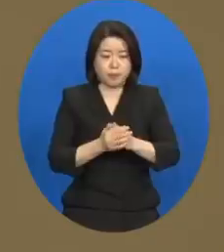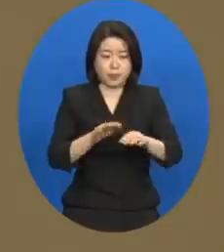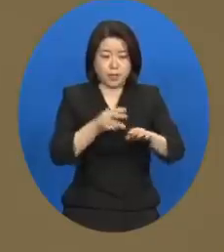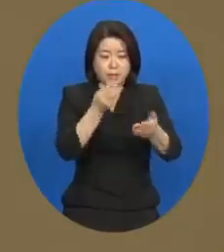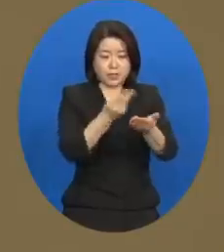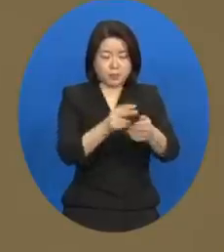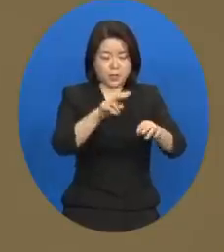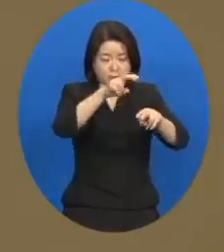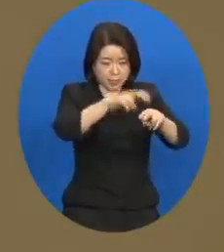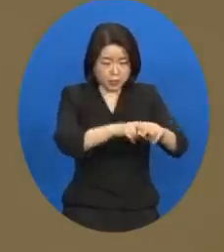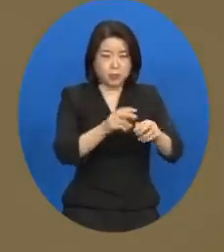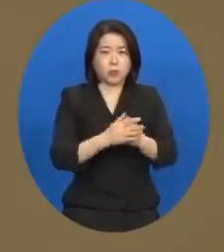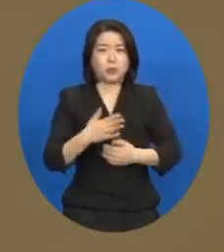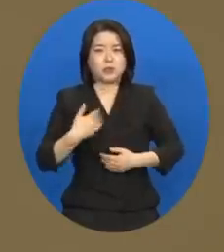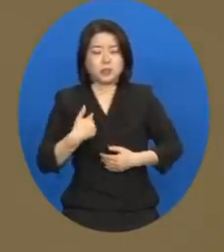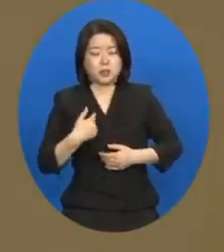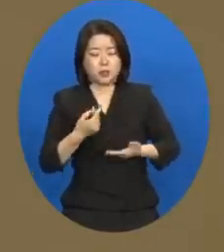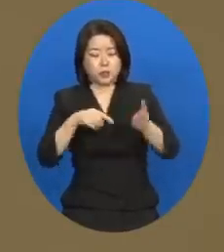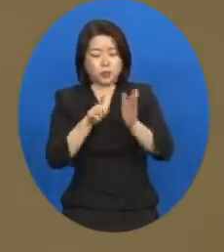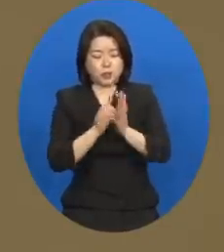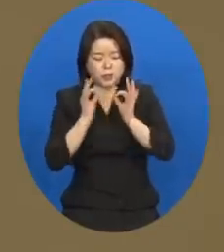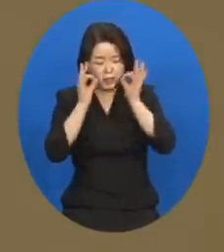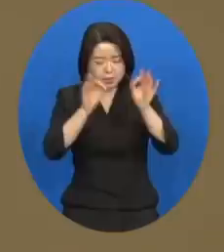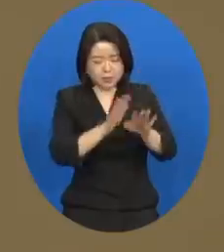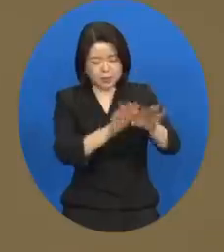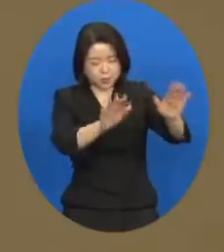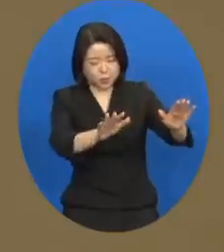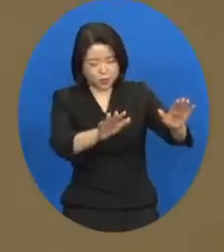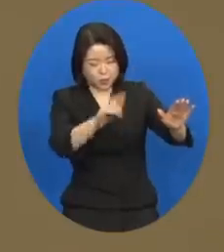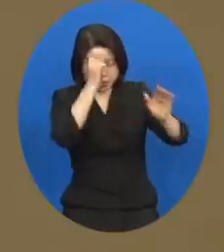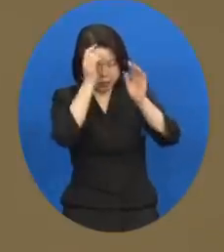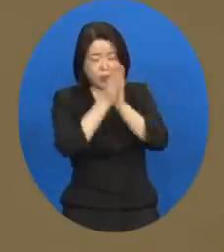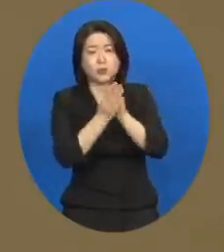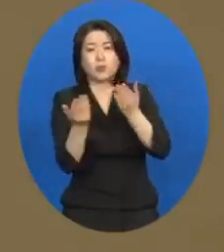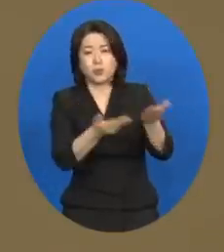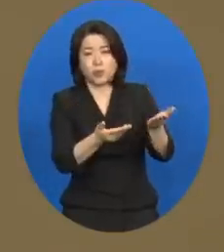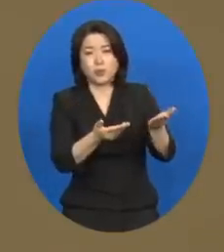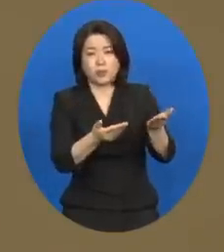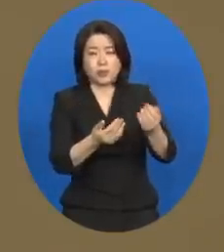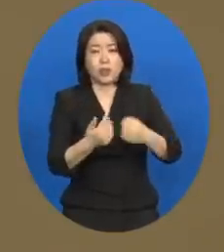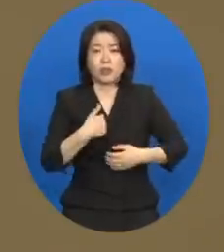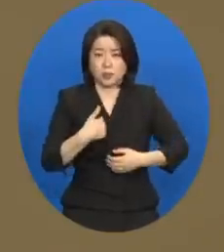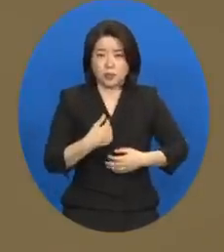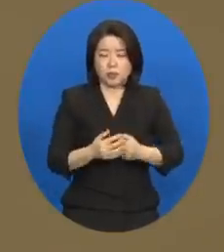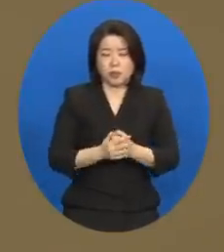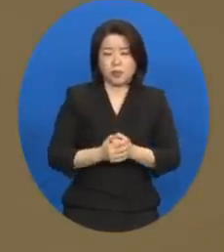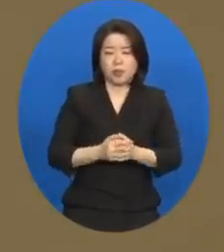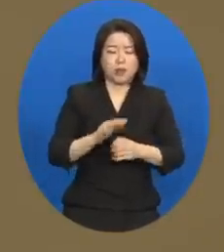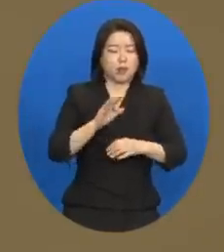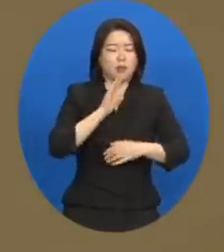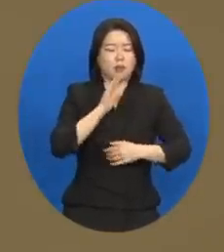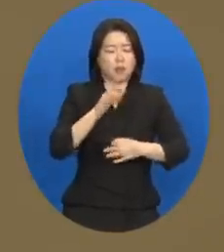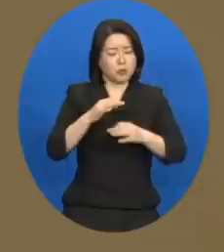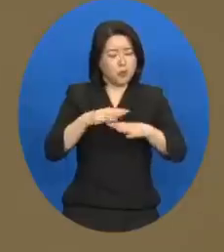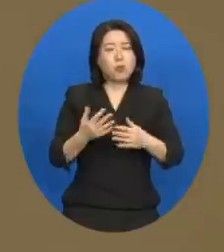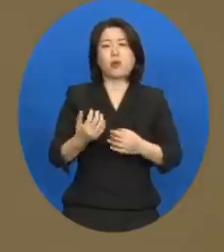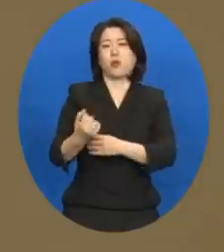앉혀놓고 저를 위해서 간절히 손을 얹고 기도를 해주었습니다. 참 놀라운